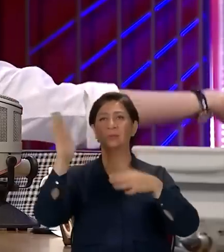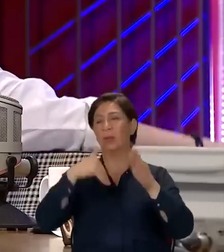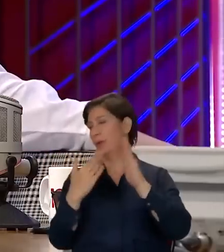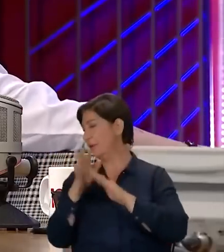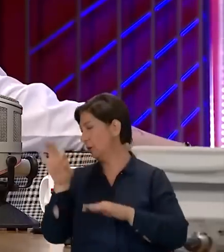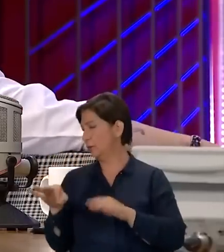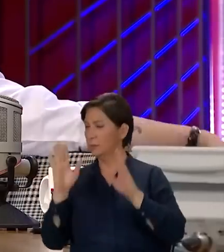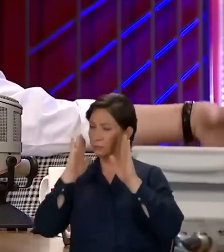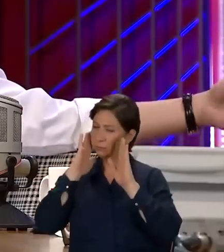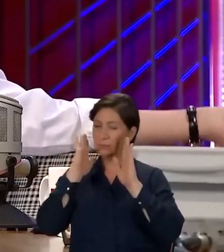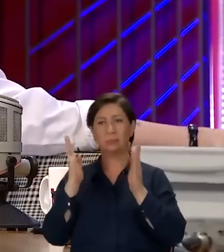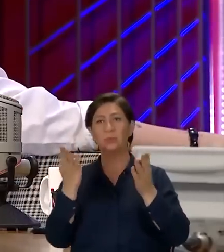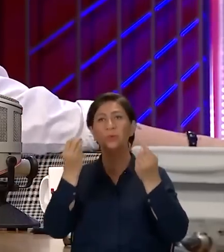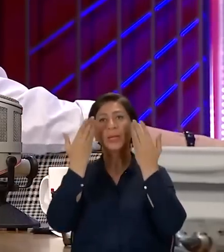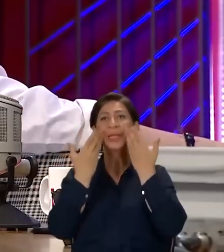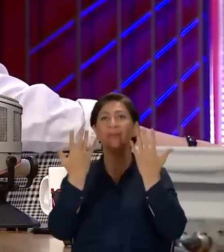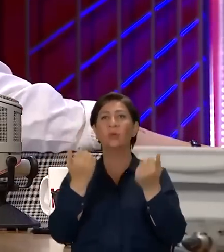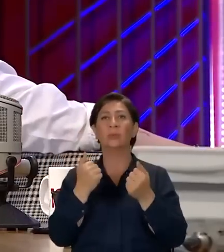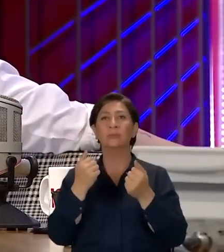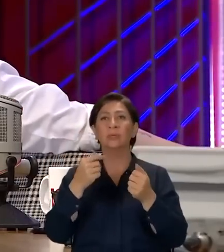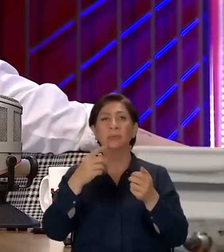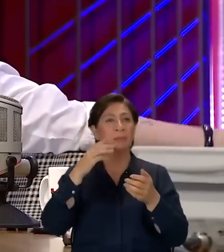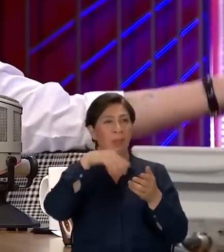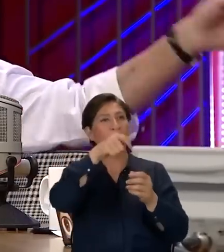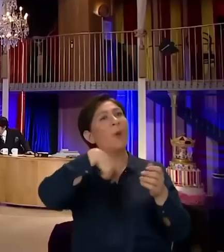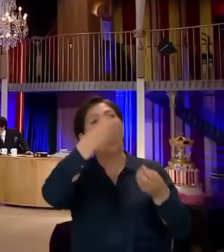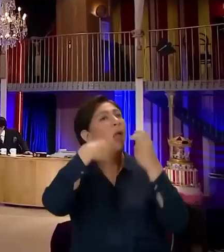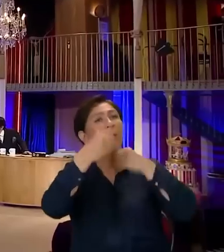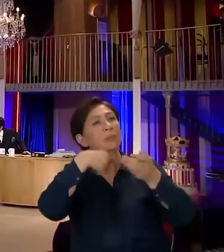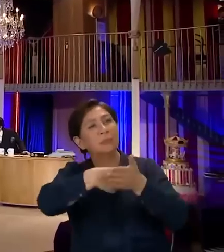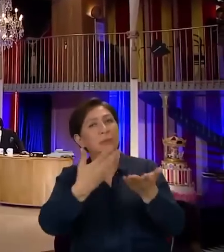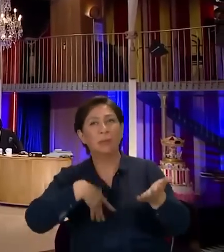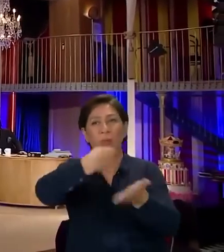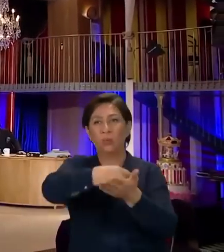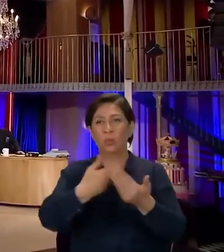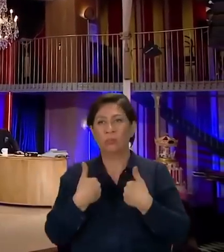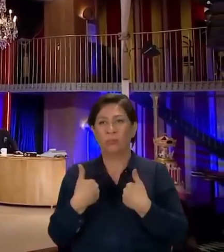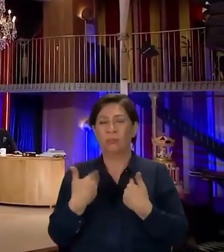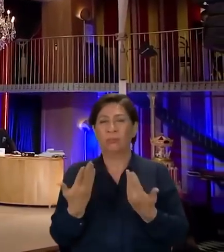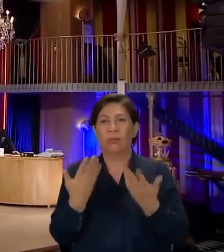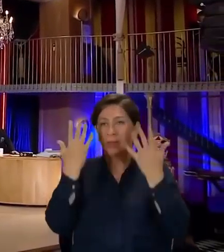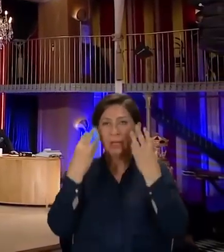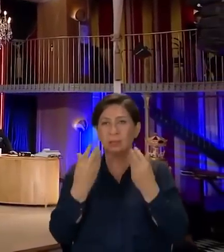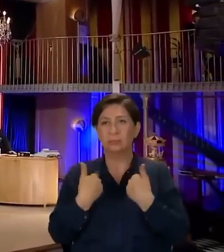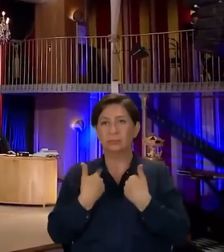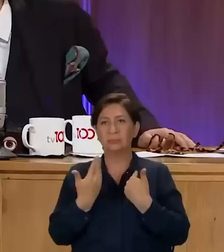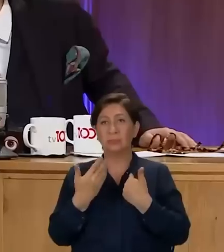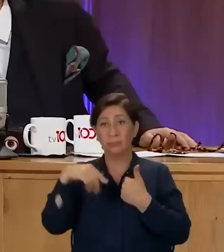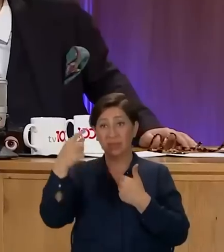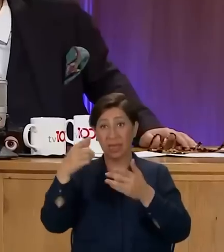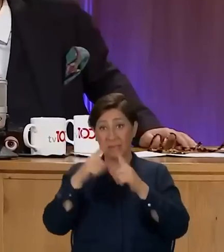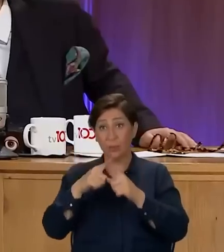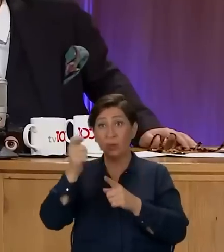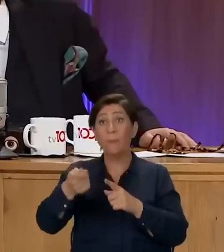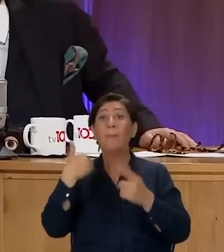eve geliyorum. Bir de o kadar keyifleniyorum ki milletin hesabını ödeyip eve geliyorum. Ne anladım ben bu işten? Gittiğin yerlere başkalarının hesaplarını öder